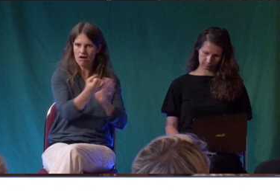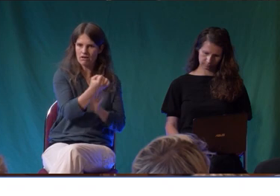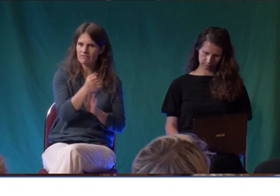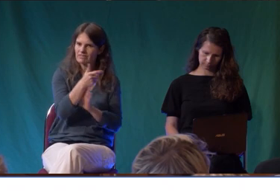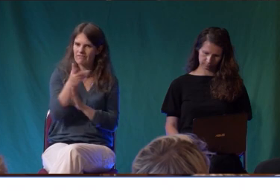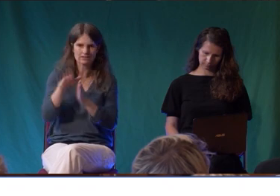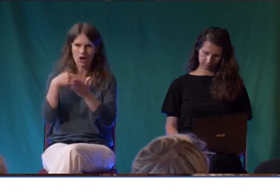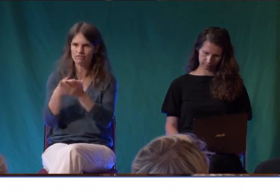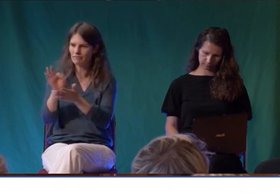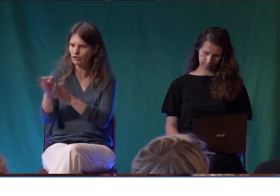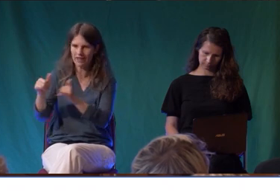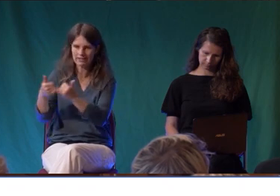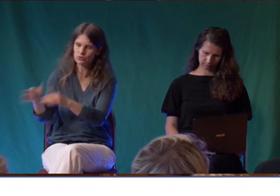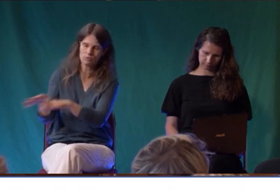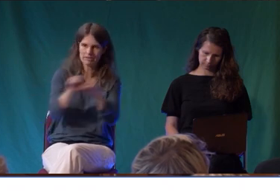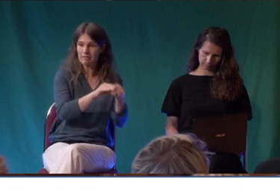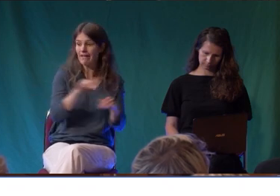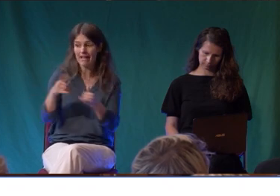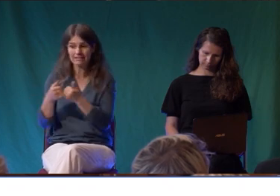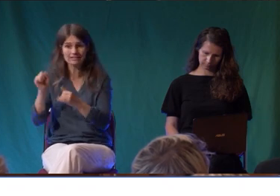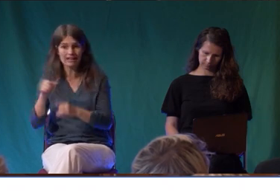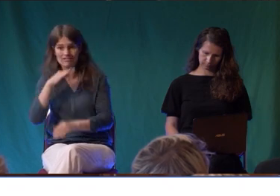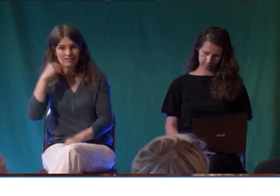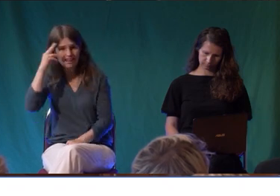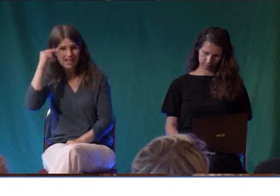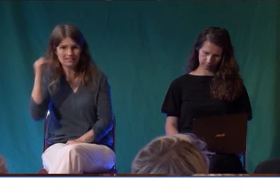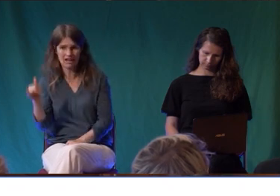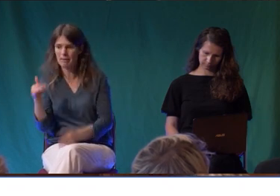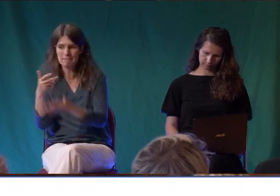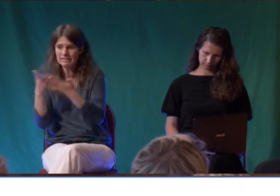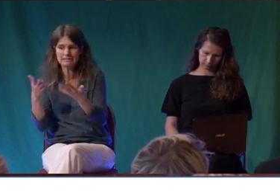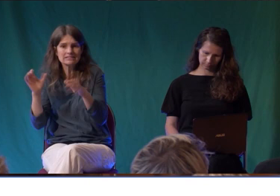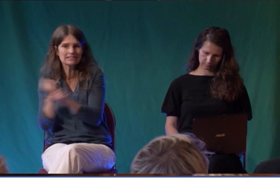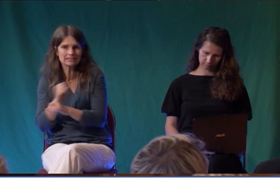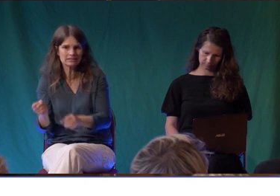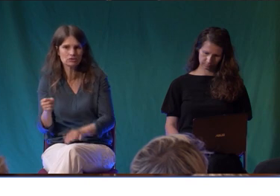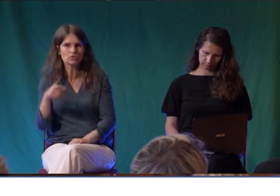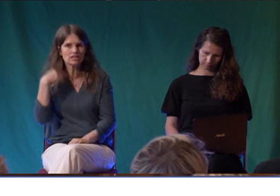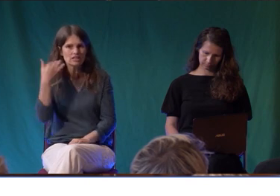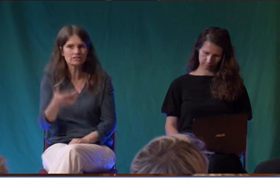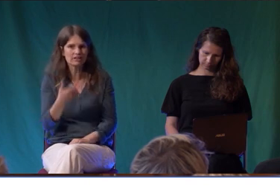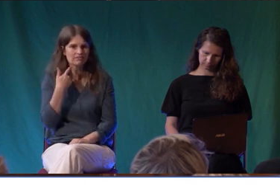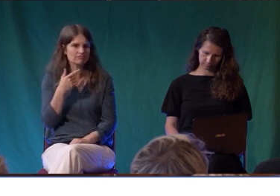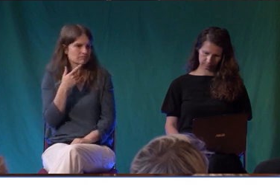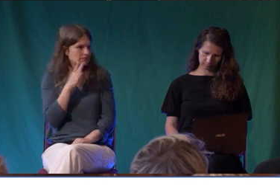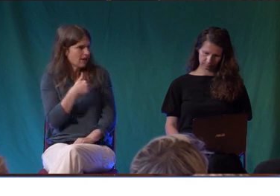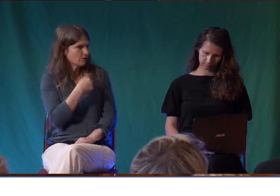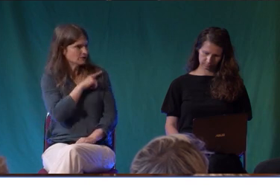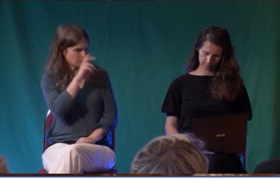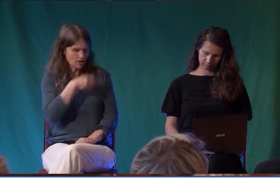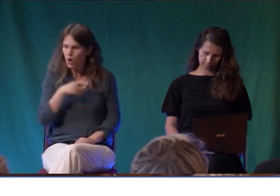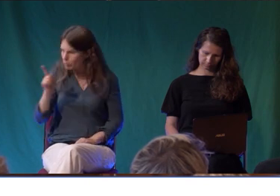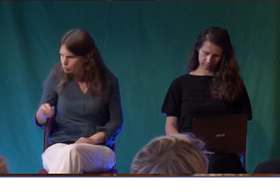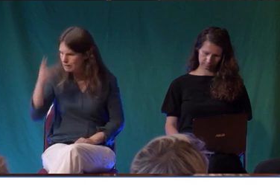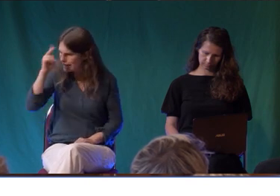Eltern viel lernen können aber manche Sachen vielleicht auch nicht und vielleicht sollten wir auch irgendwann mal aufhören und sagen das musst du aber lernen